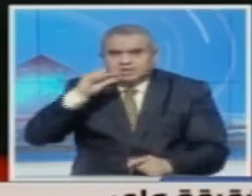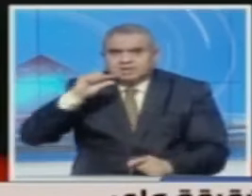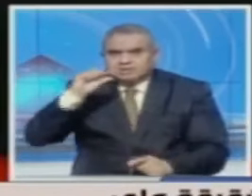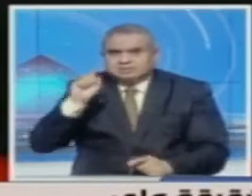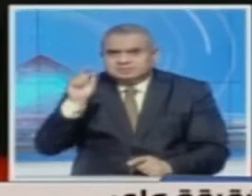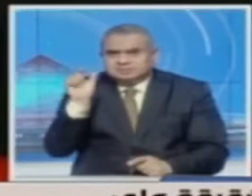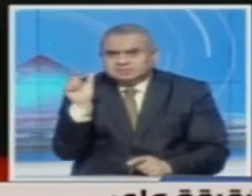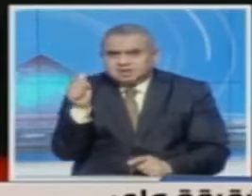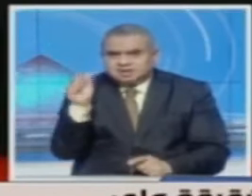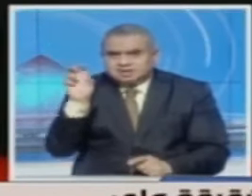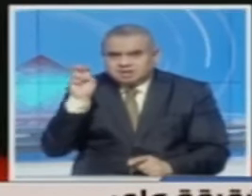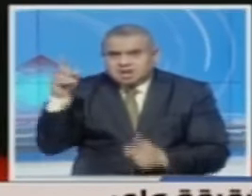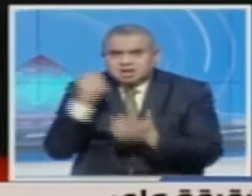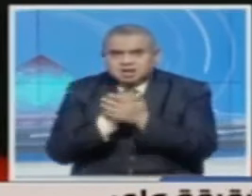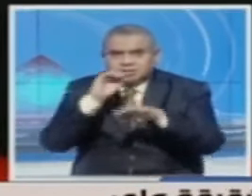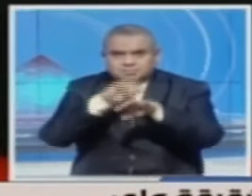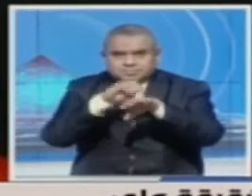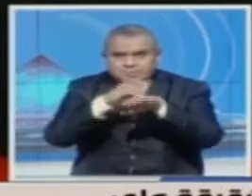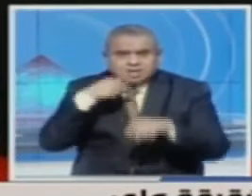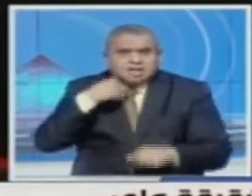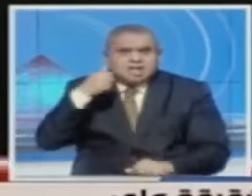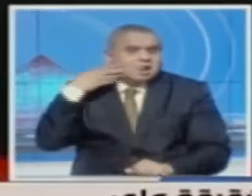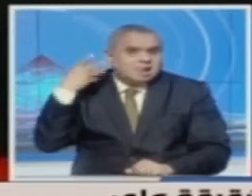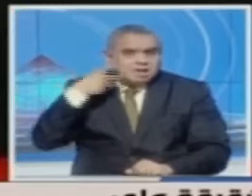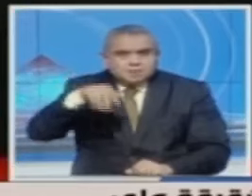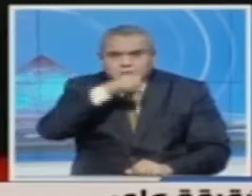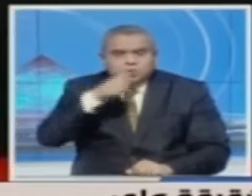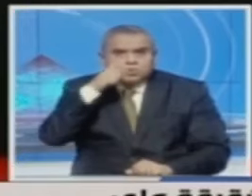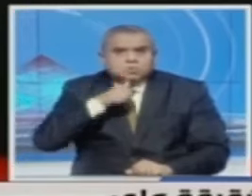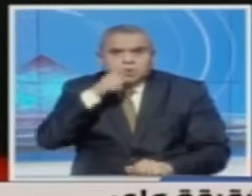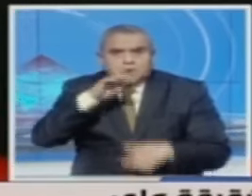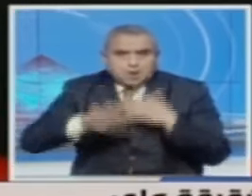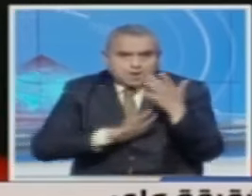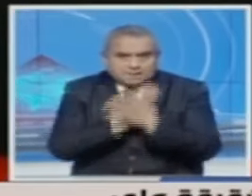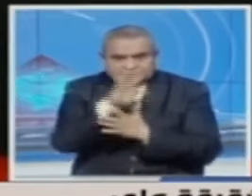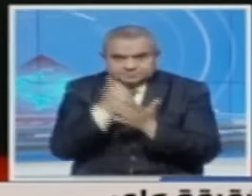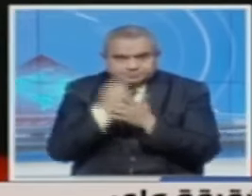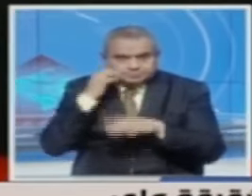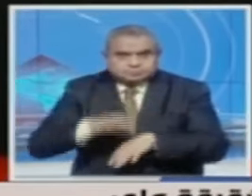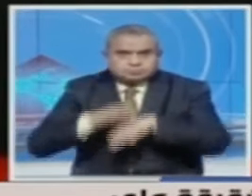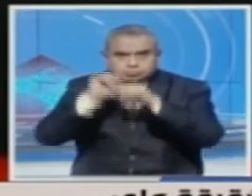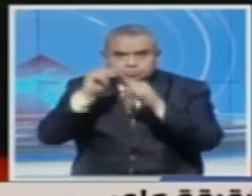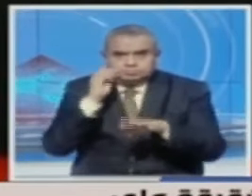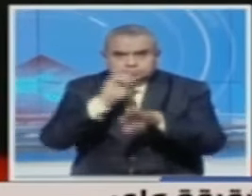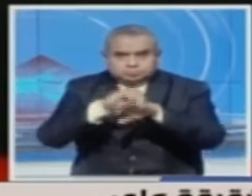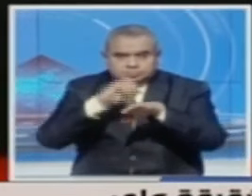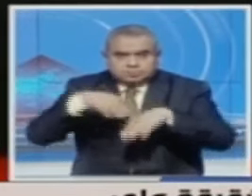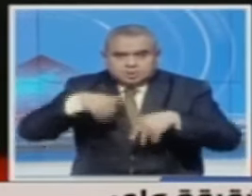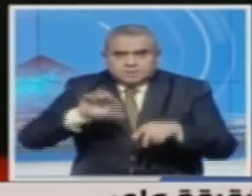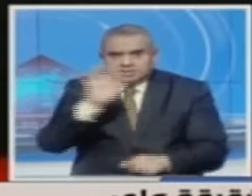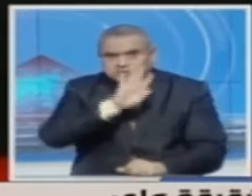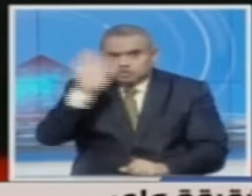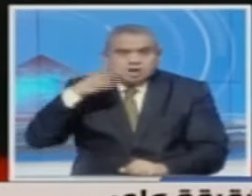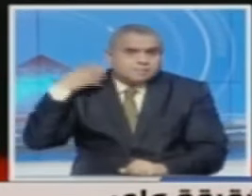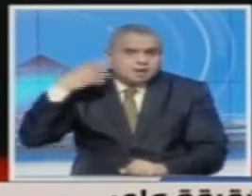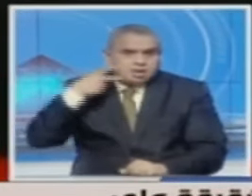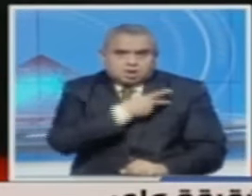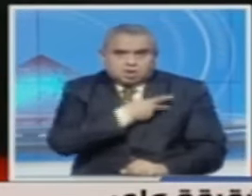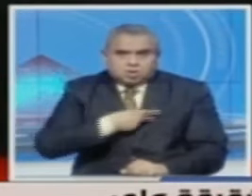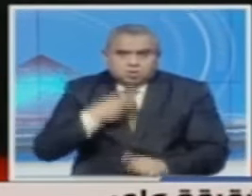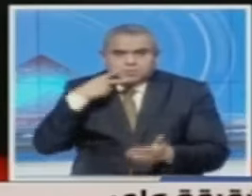كبرى، داعيا الليبيين للتحلي بالصبر في مواجهة تلك الكارثة الإنسانية. وطالب رئيس البرلمان الليبي